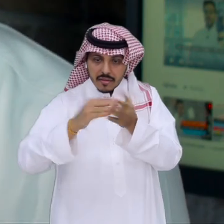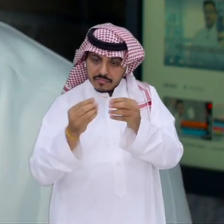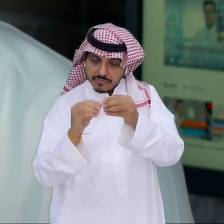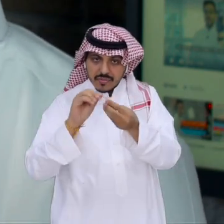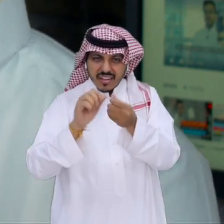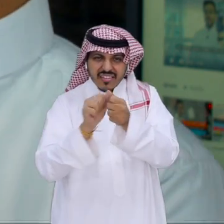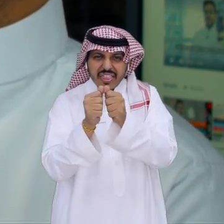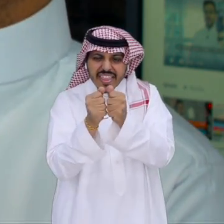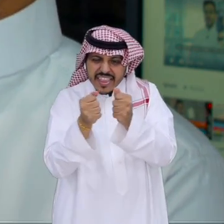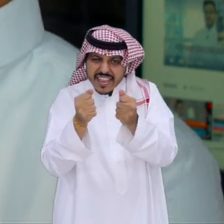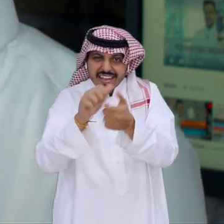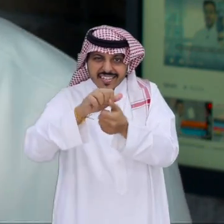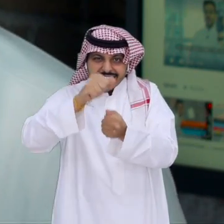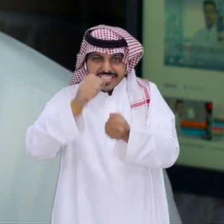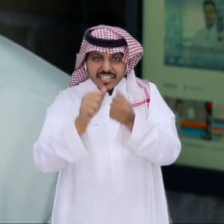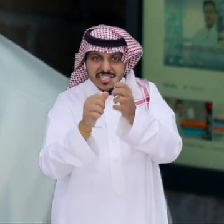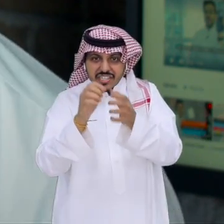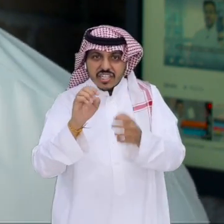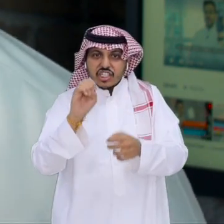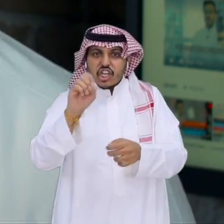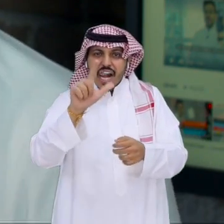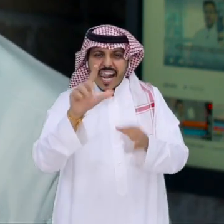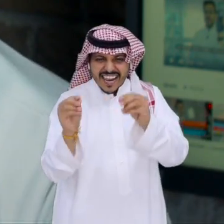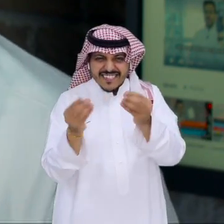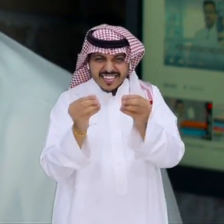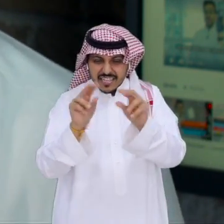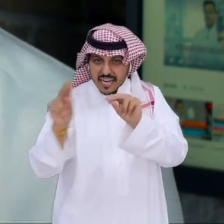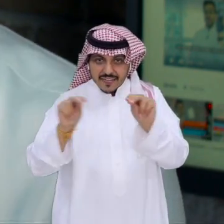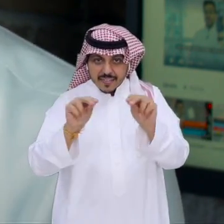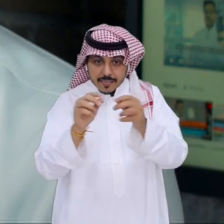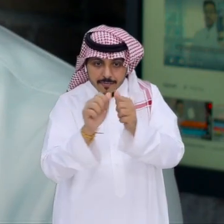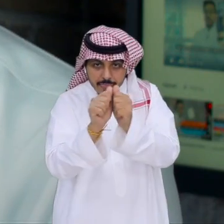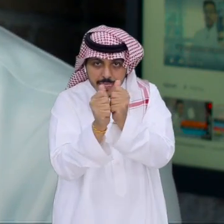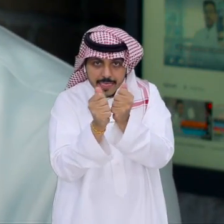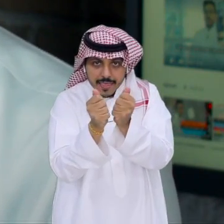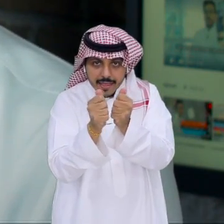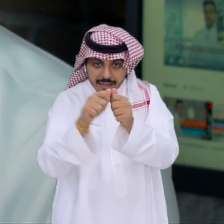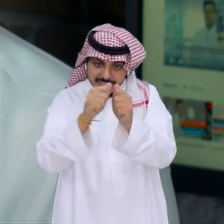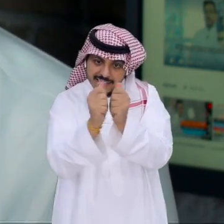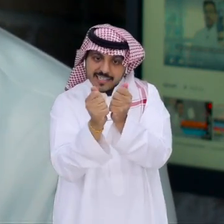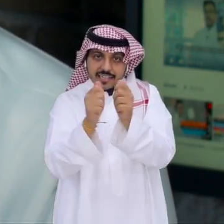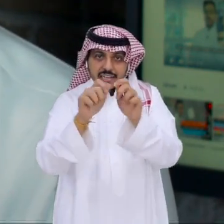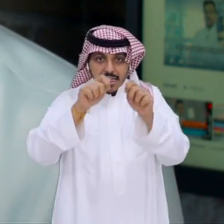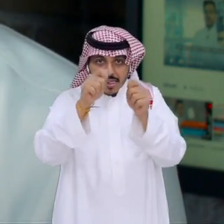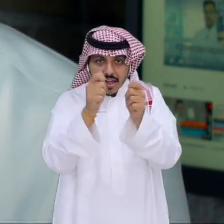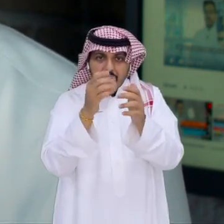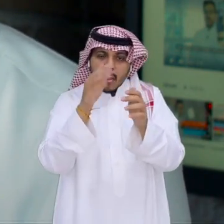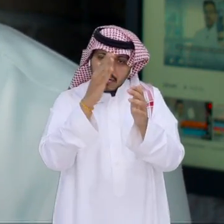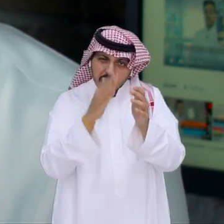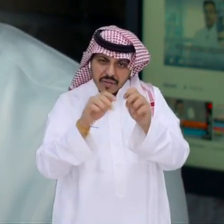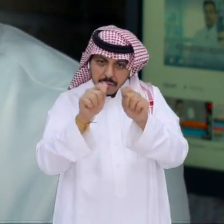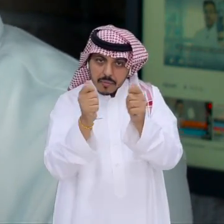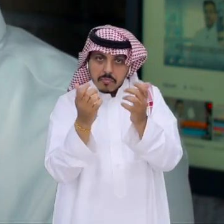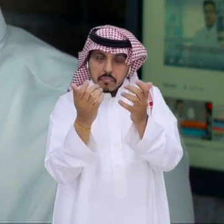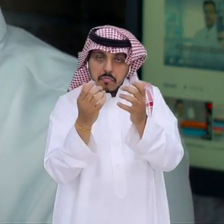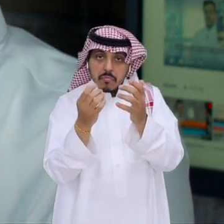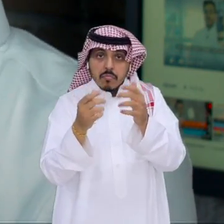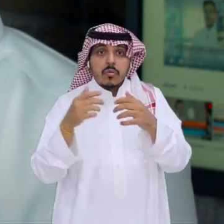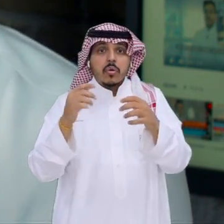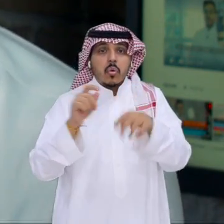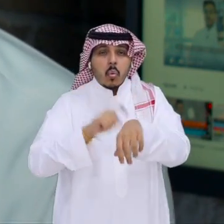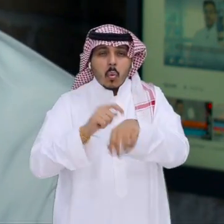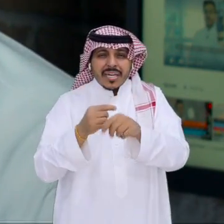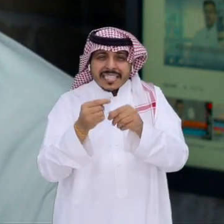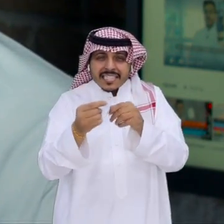من نفس الربر أو الهيدروجيل اللي اخترعوه، هذا الهيدروجيل إذا قطعته ولا سويت فيه أي جرح تلقائيا بعد وقت تلاقي